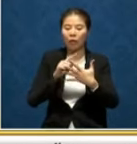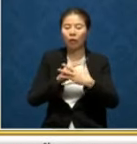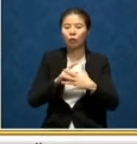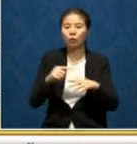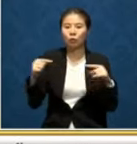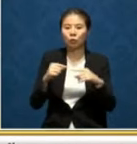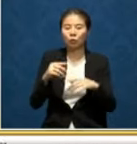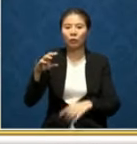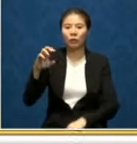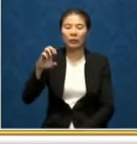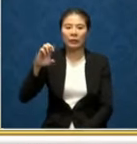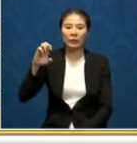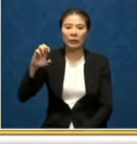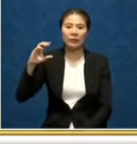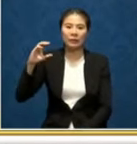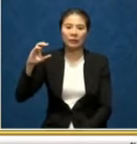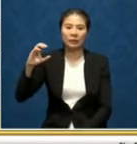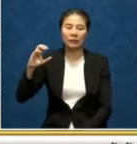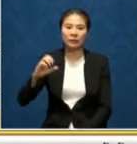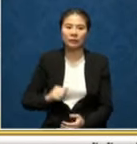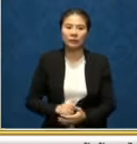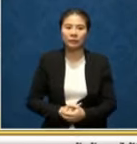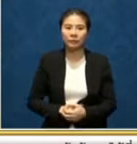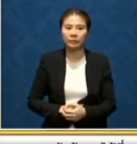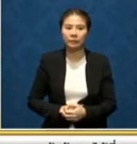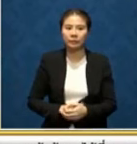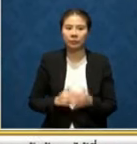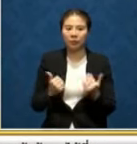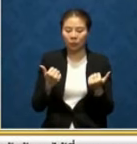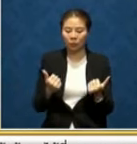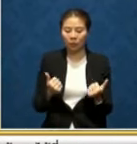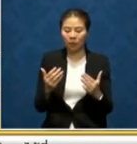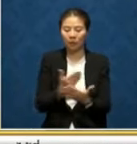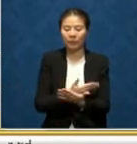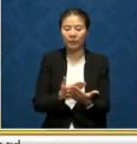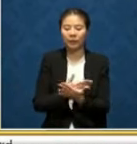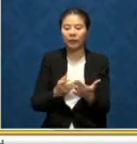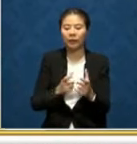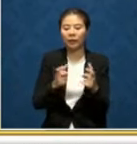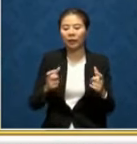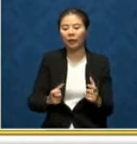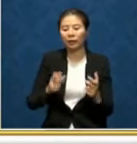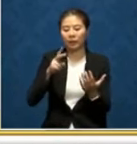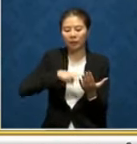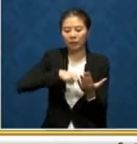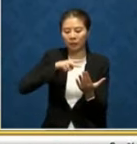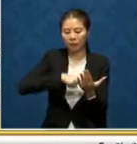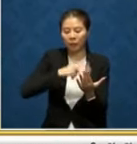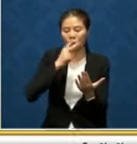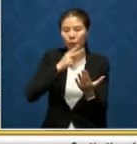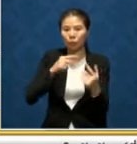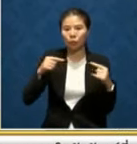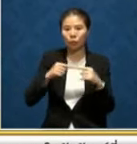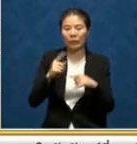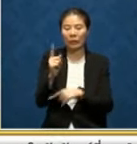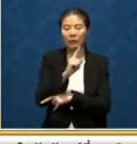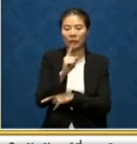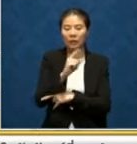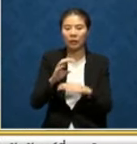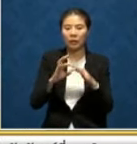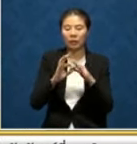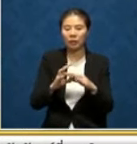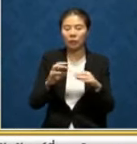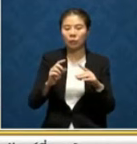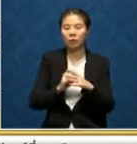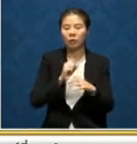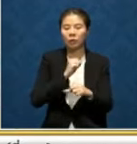ภาคตะวันออก eecซึ่งถ้าเราพิจารณาจากรายงานเราจะพบว่าขณะที่เราต้องเผชิญความท้า